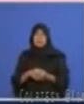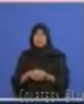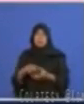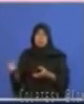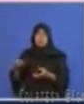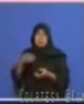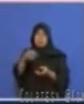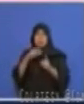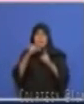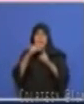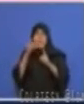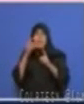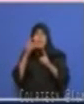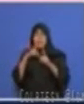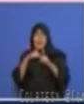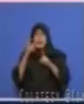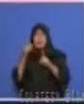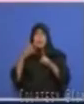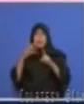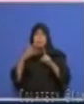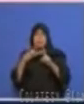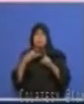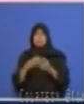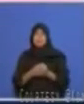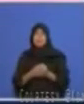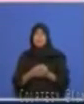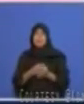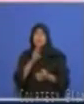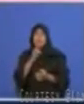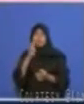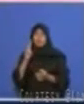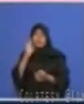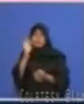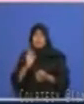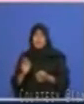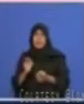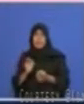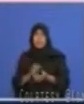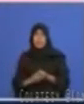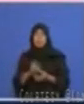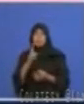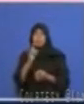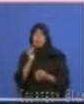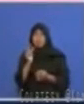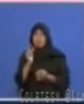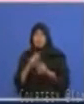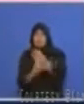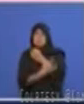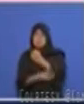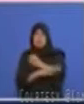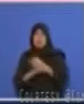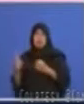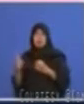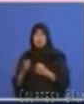PDRB terhadap pertumbuhan ekonomi Sulawesi Selatan di angka 22% sehingga untuk menghilangkan Angka kemiskinan